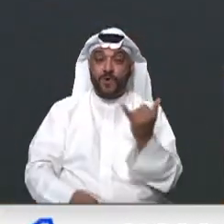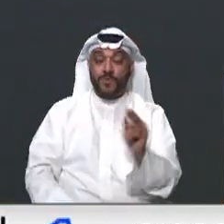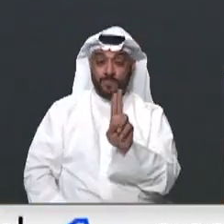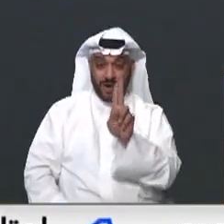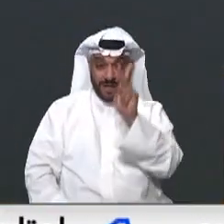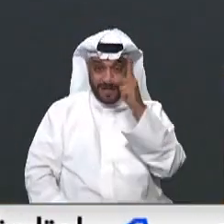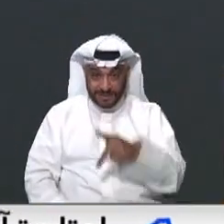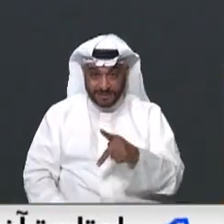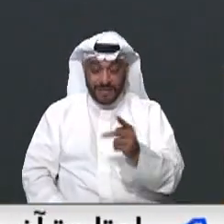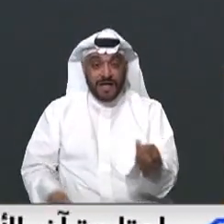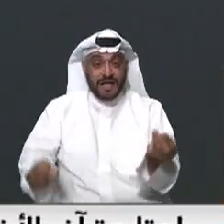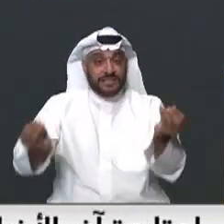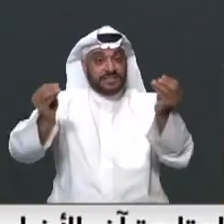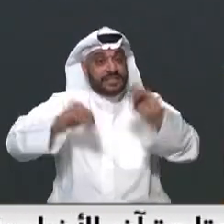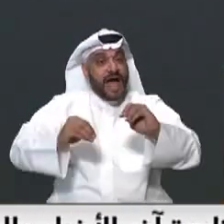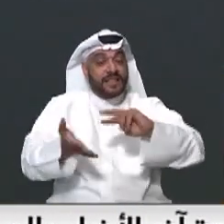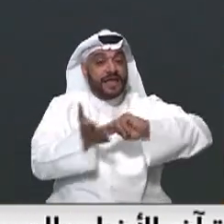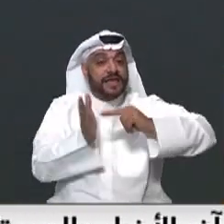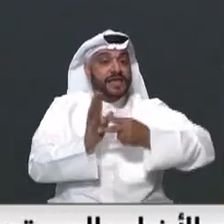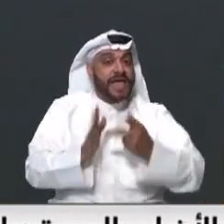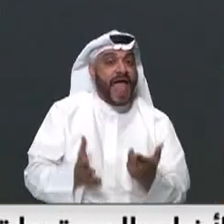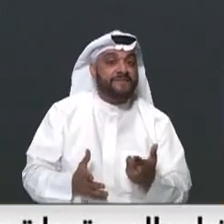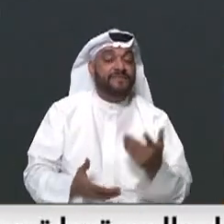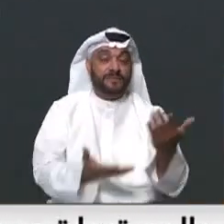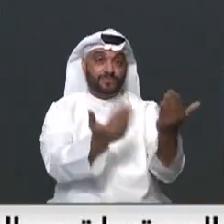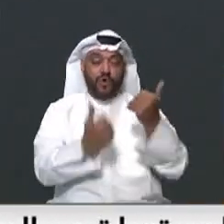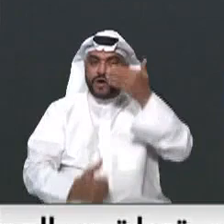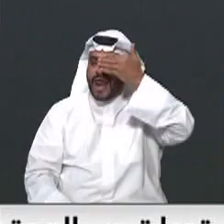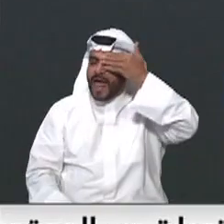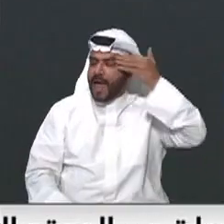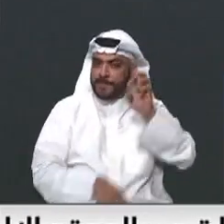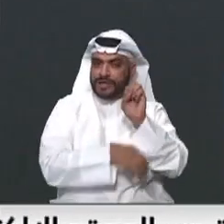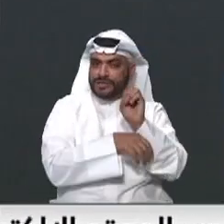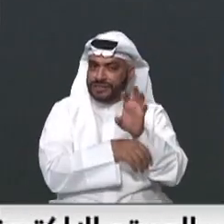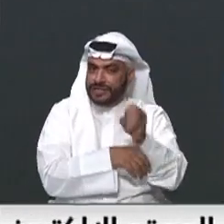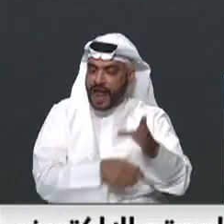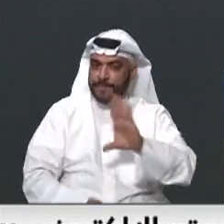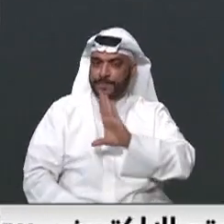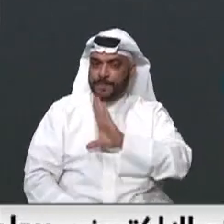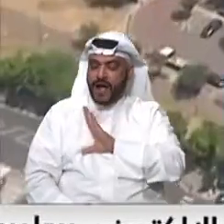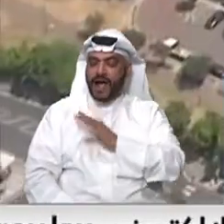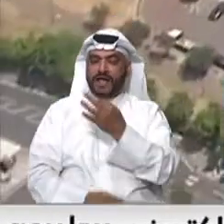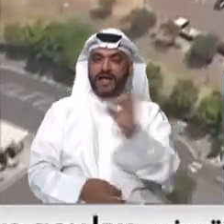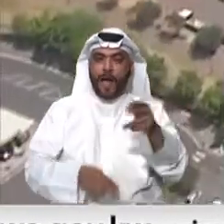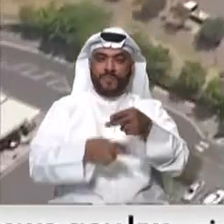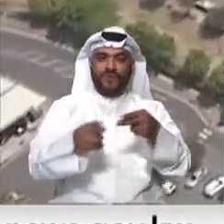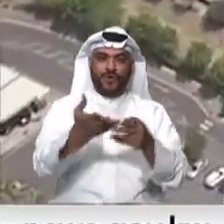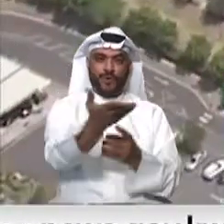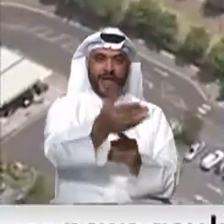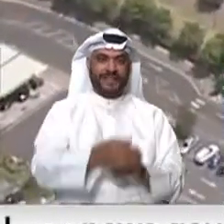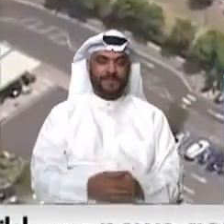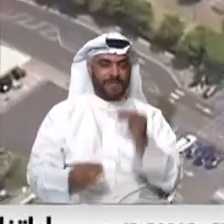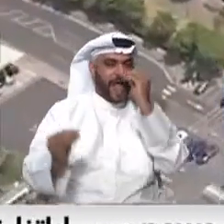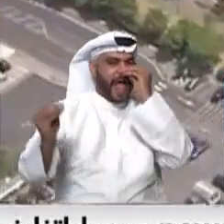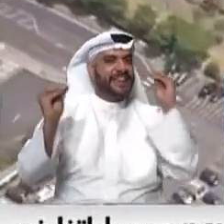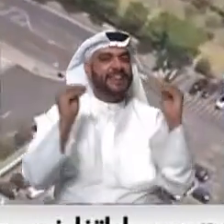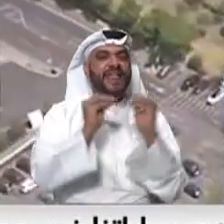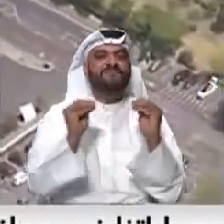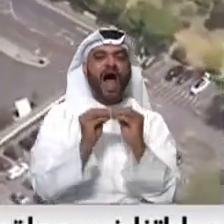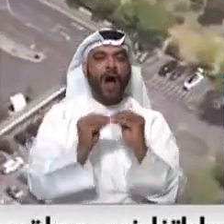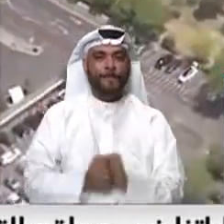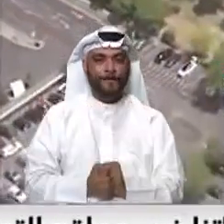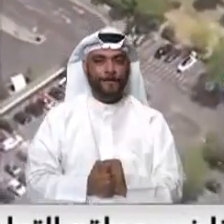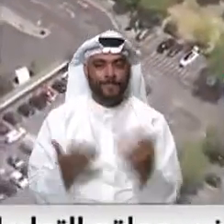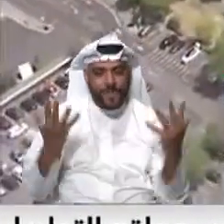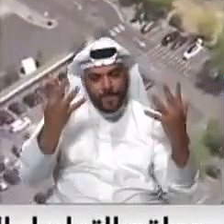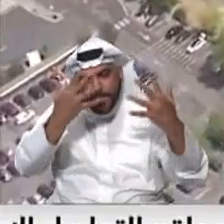في تعزيز عمليات تطوير القدرات المؤسسية الداعمة للتخطيط التنموي في الكويت. التفاهم المتبادل والتنسيق